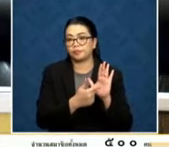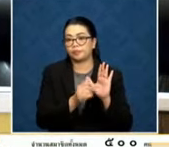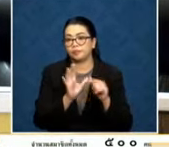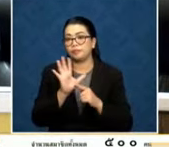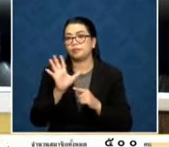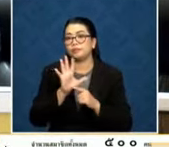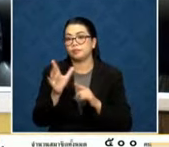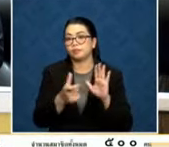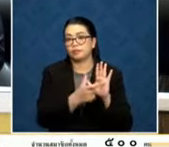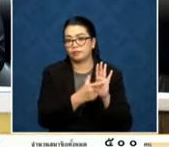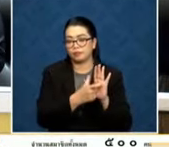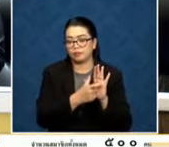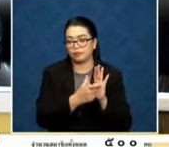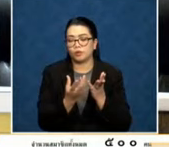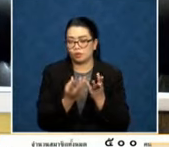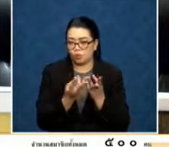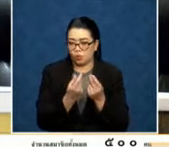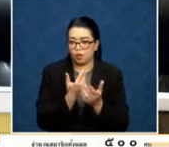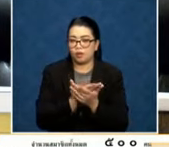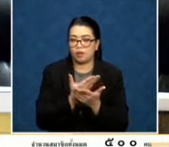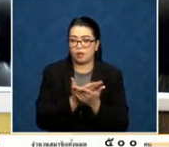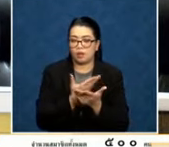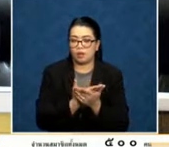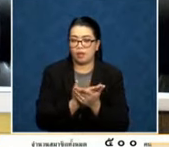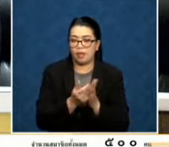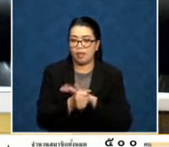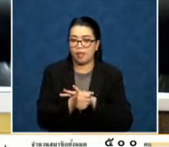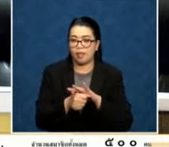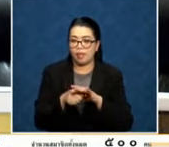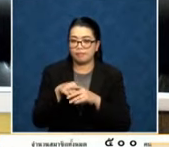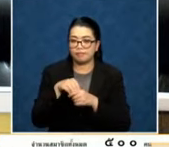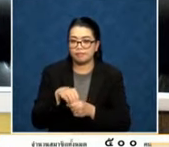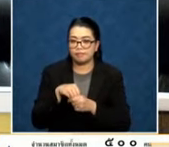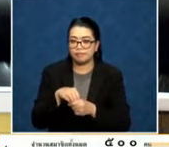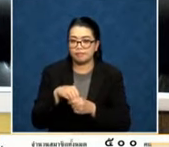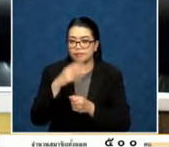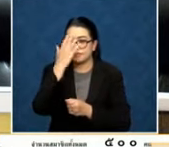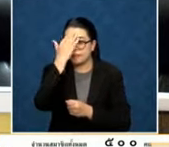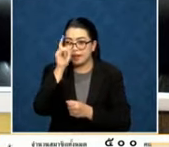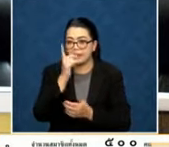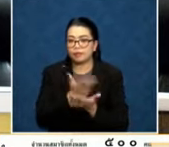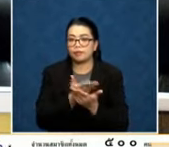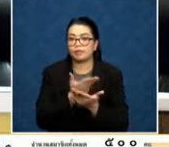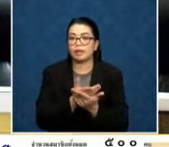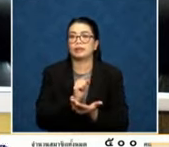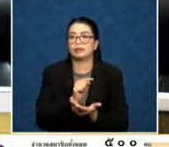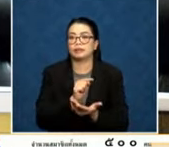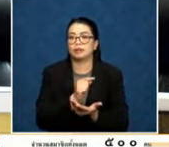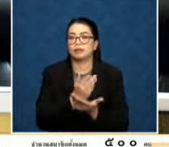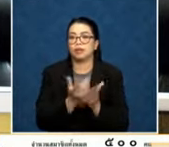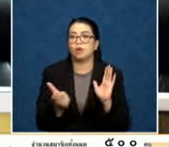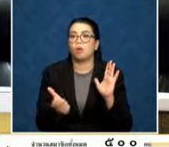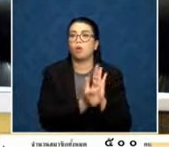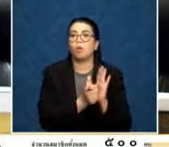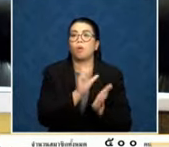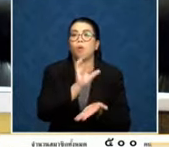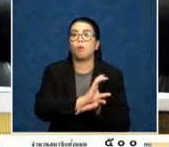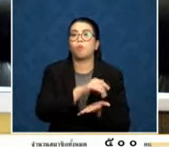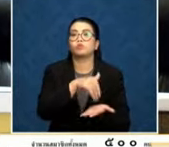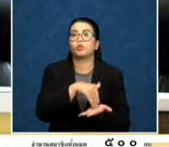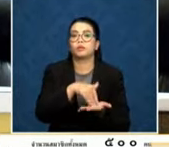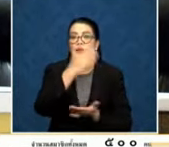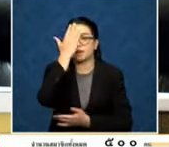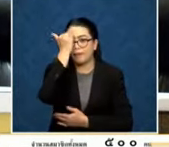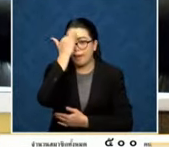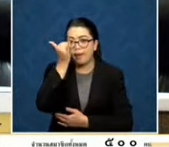มันเป็นตัวเลขที่มีการซ่อนไว้เพื่ออะไรครับเงินตัวเนี้นะครับมันมาอยู่ในงบกลางเพื่ออะไรครับ